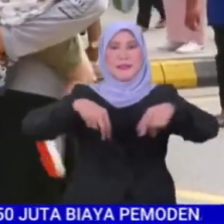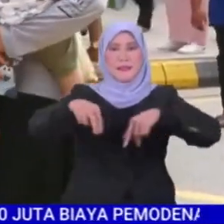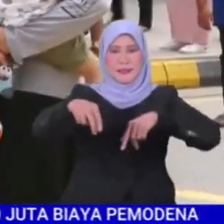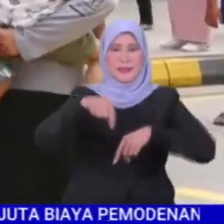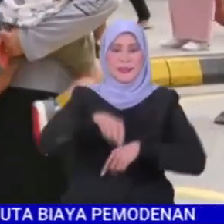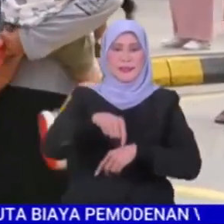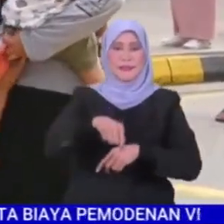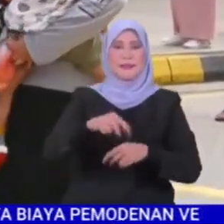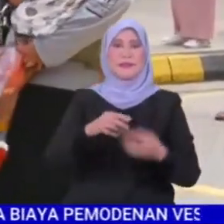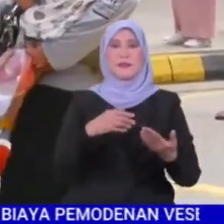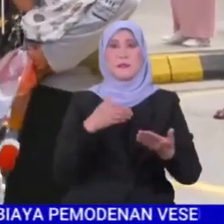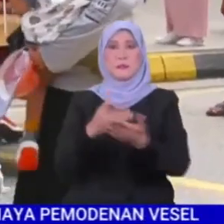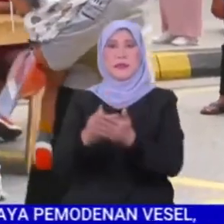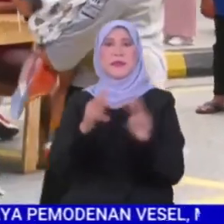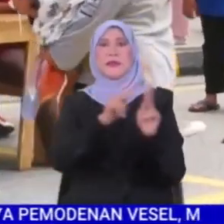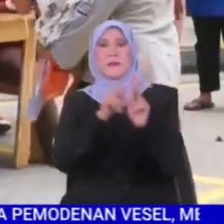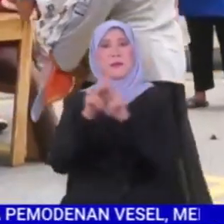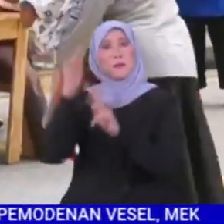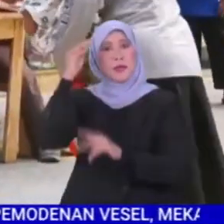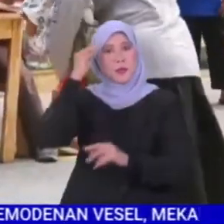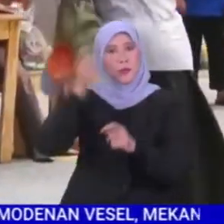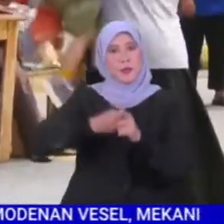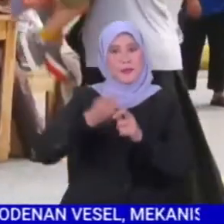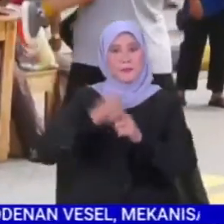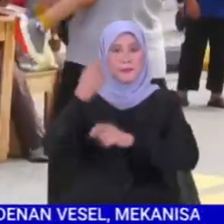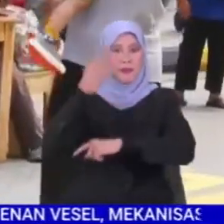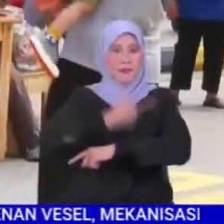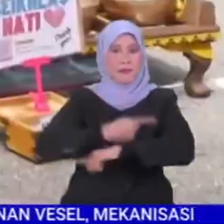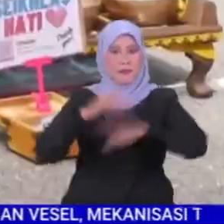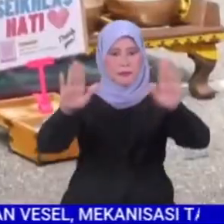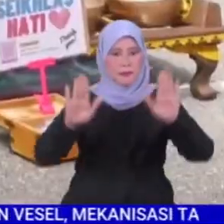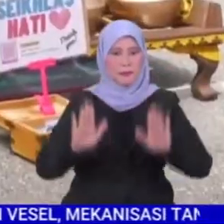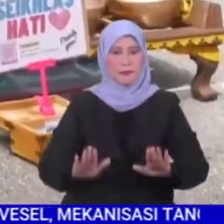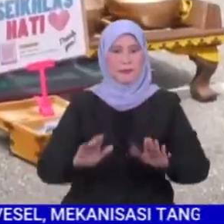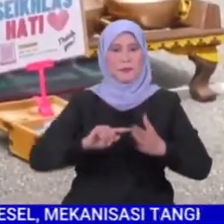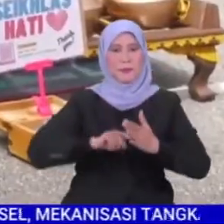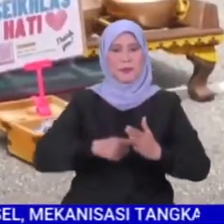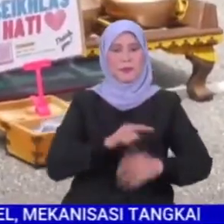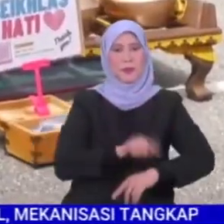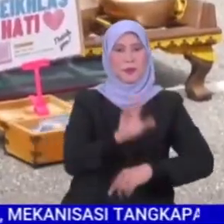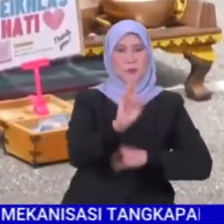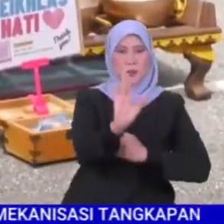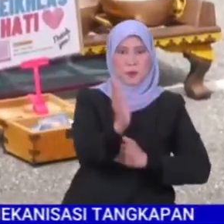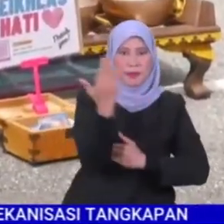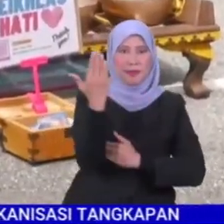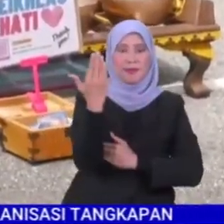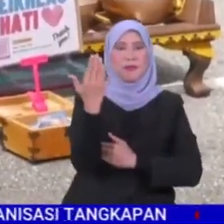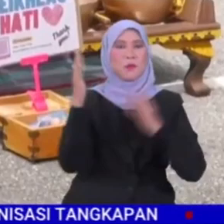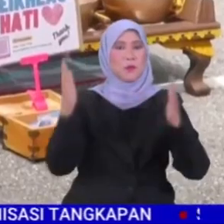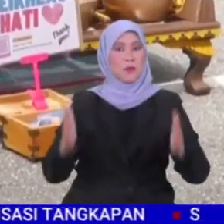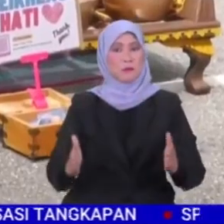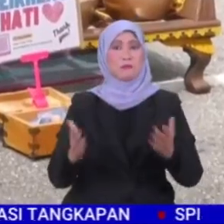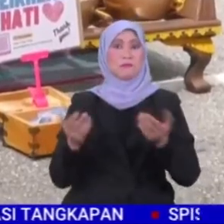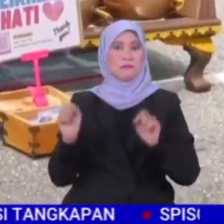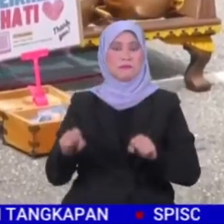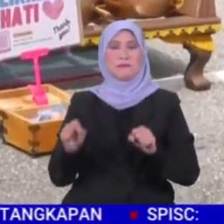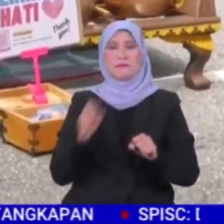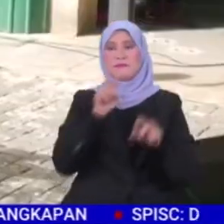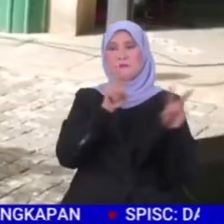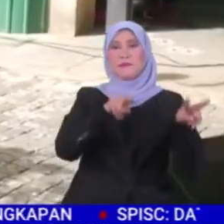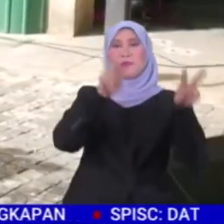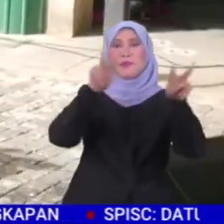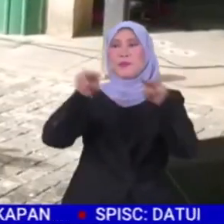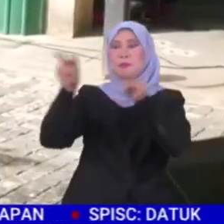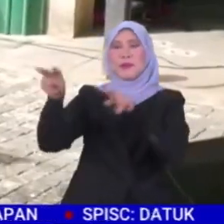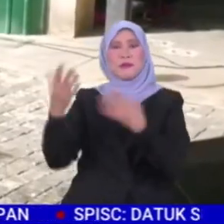Esfahan hingga Kampung Melayu pada setiap Ahad. Bermula 7 pagi, orang ramai berpeluang menghayati